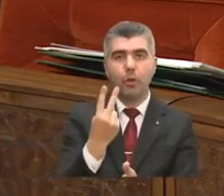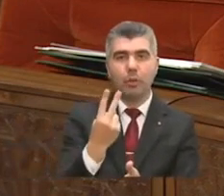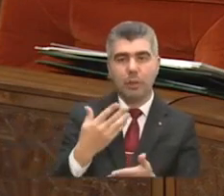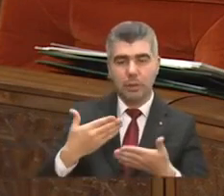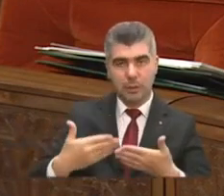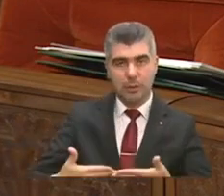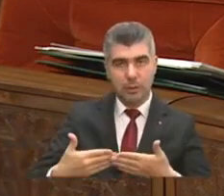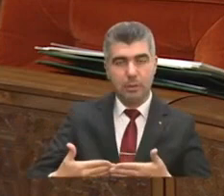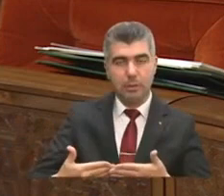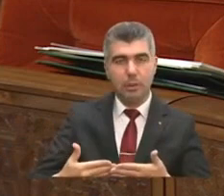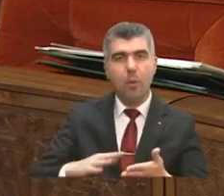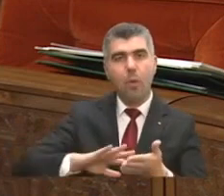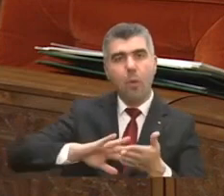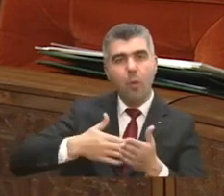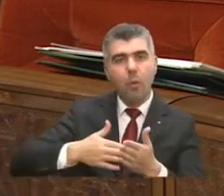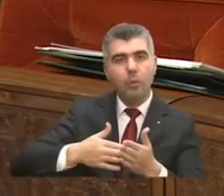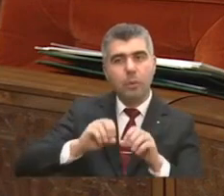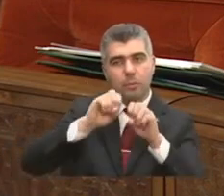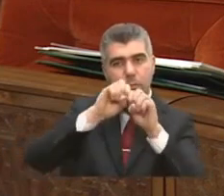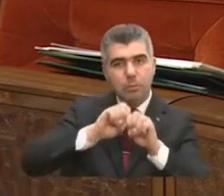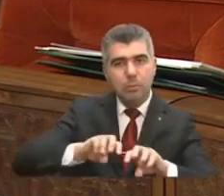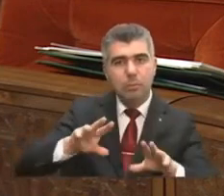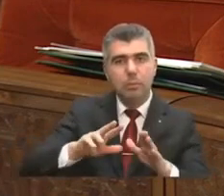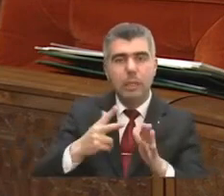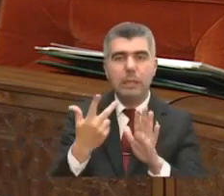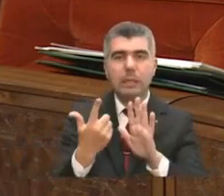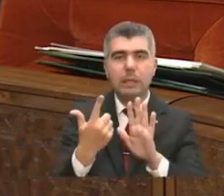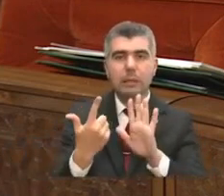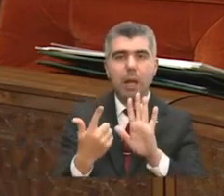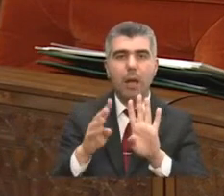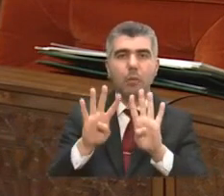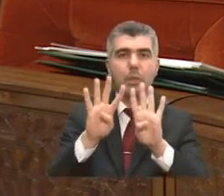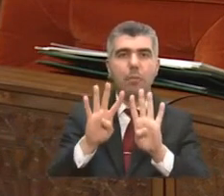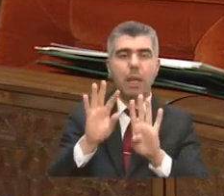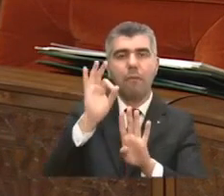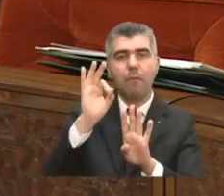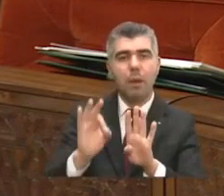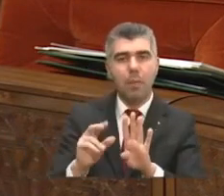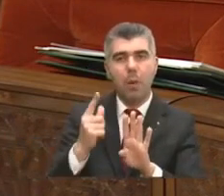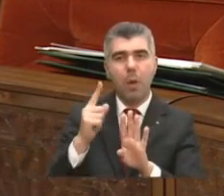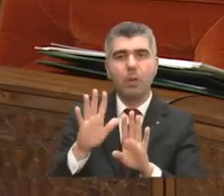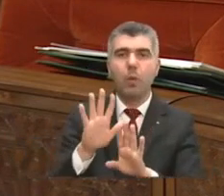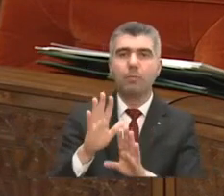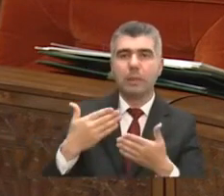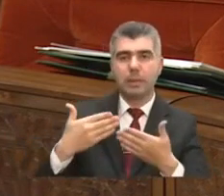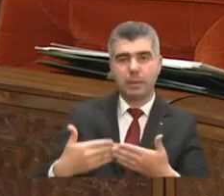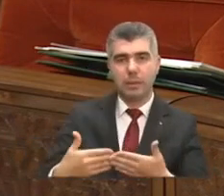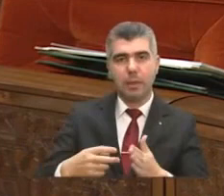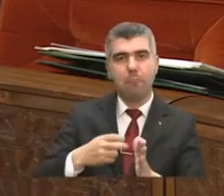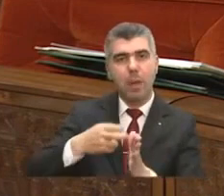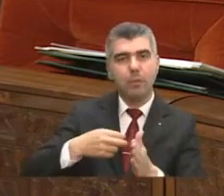وتامن نقل السكاكيس 87% من ساكنه عواد 51 حاليا